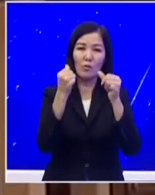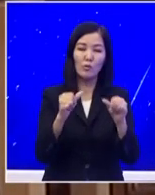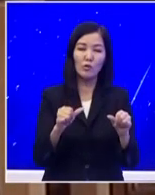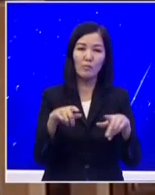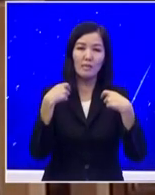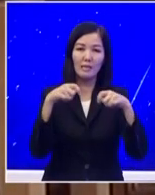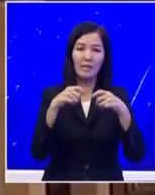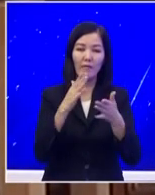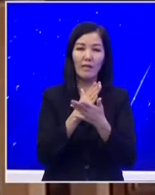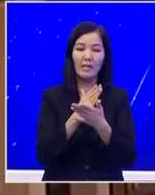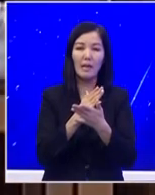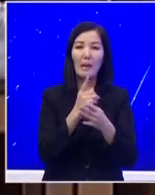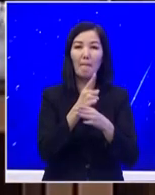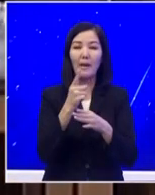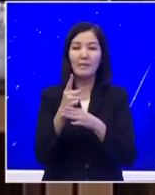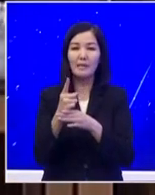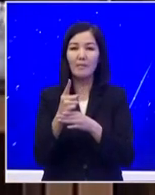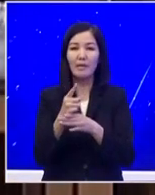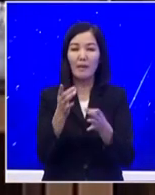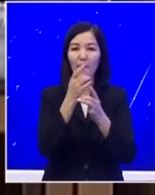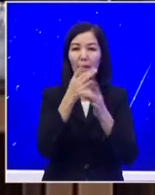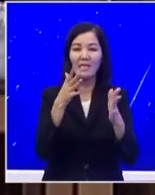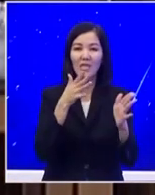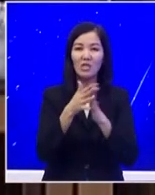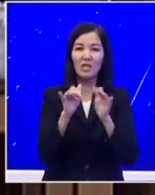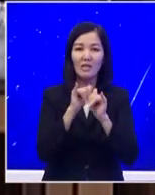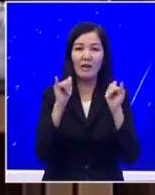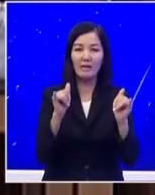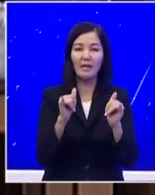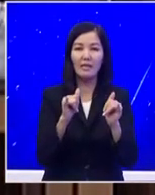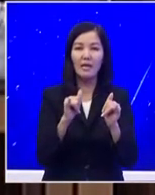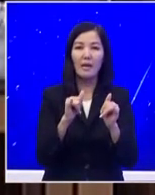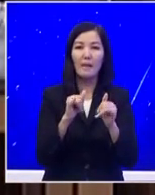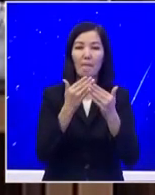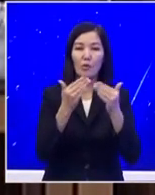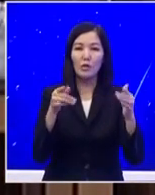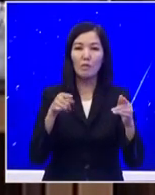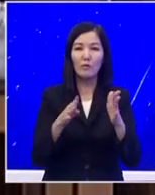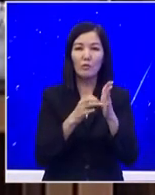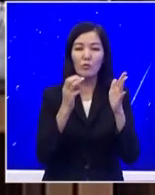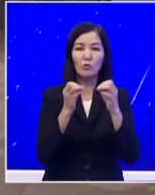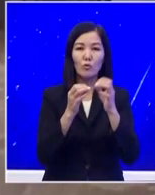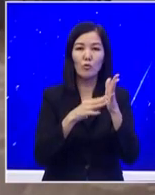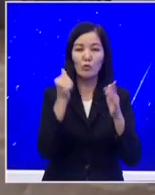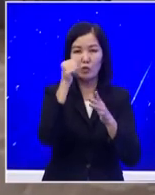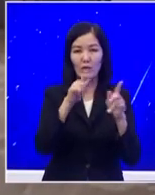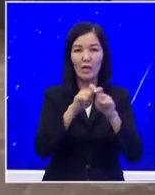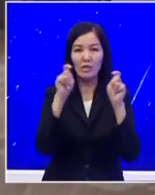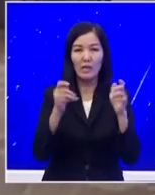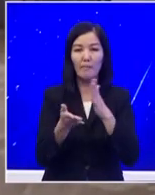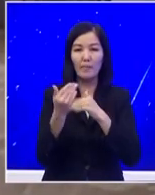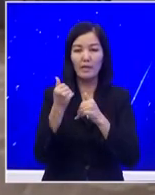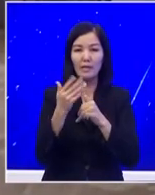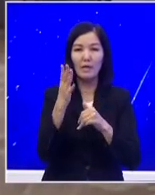жатыр. Өйткені пандемия кесірінен мәдени нысанның шығыны артқан. Негізі бұл мұражай 1919 жылы ашылған. Былтыр